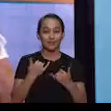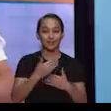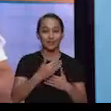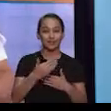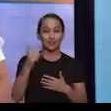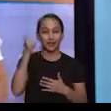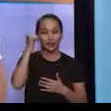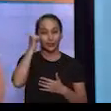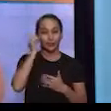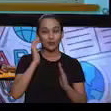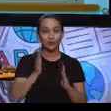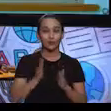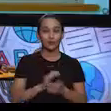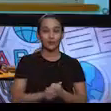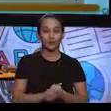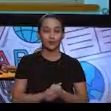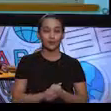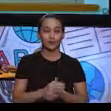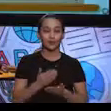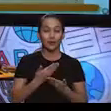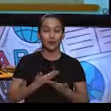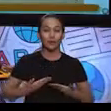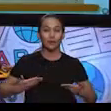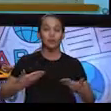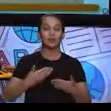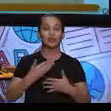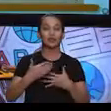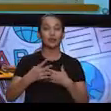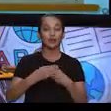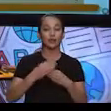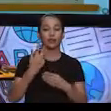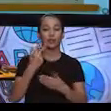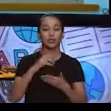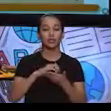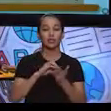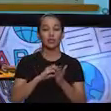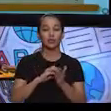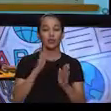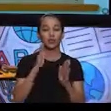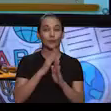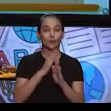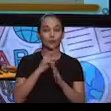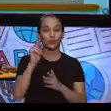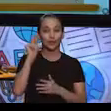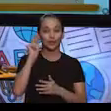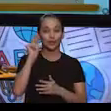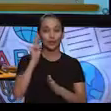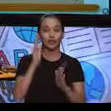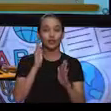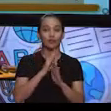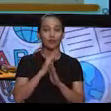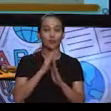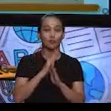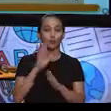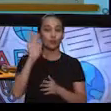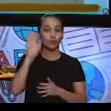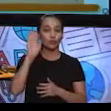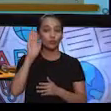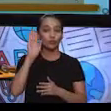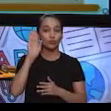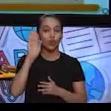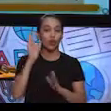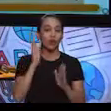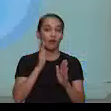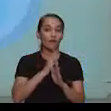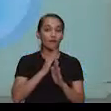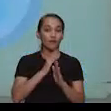sizni yodingizga solsam. Biz sizlar bilan 3-sinfda tabiatshunoslik fanidan tabiatda suv va